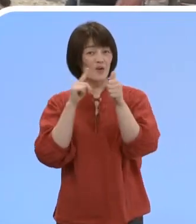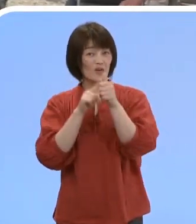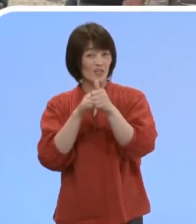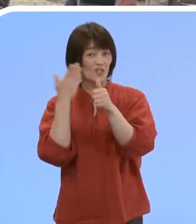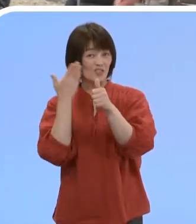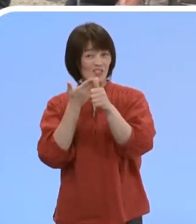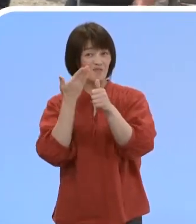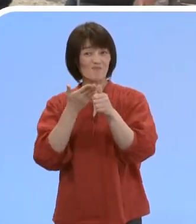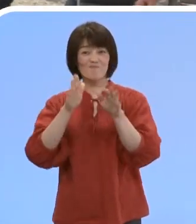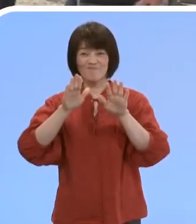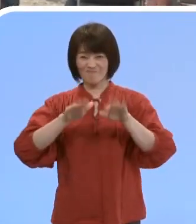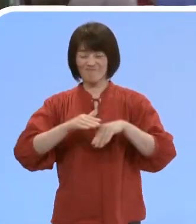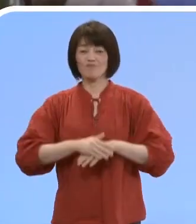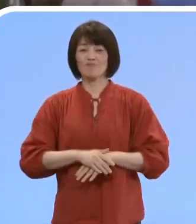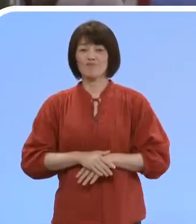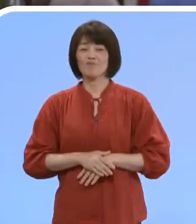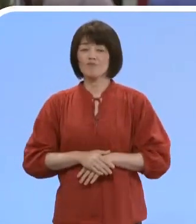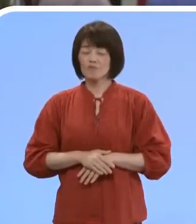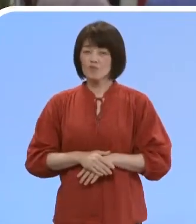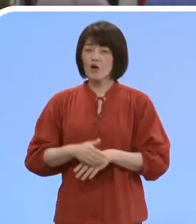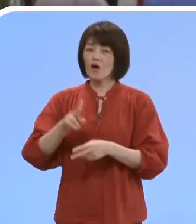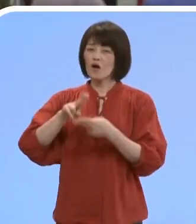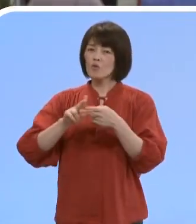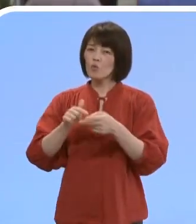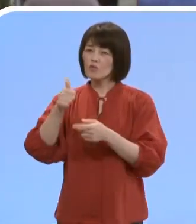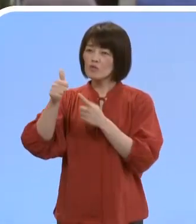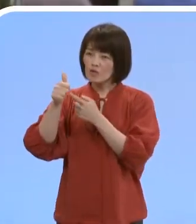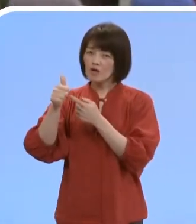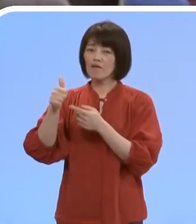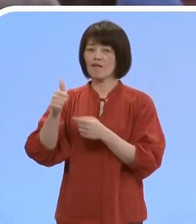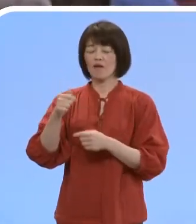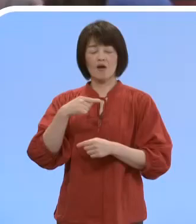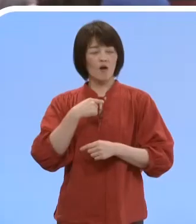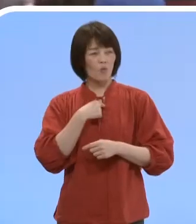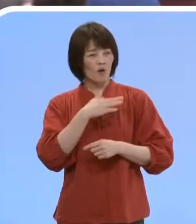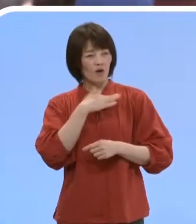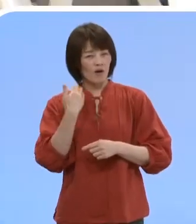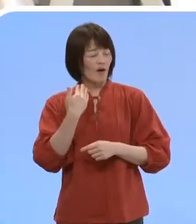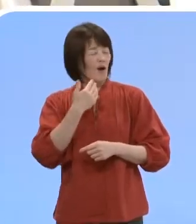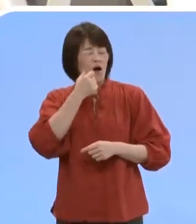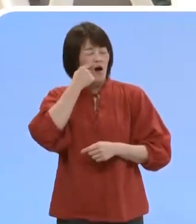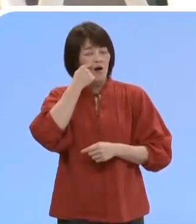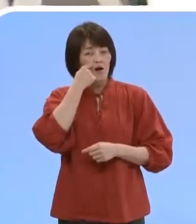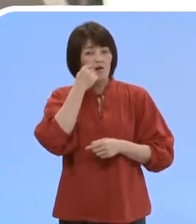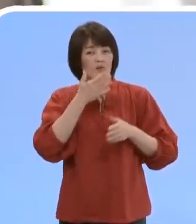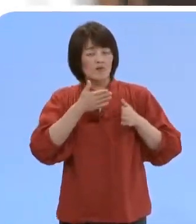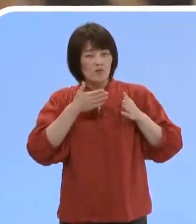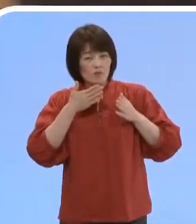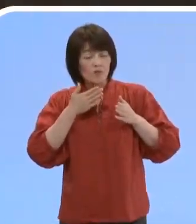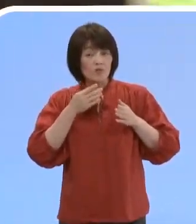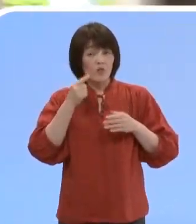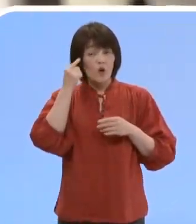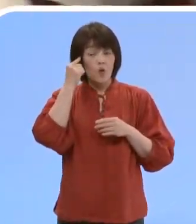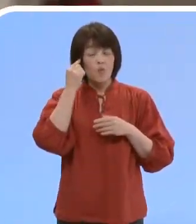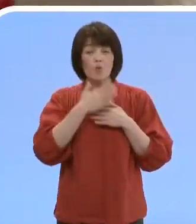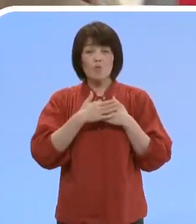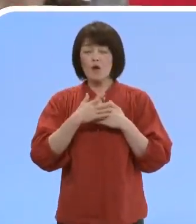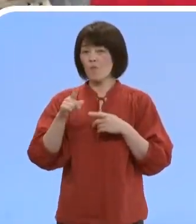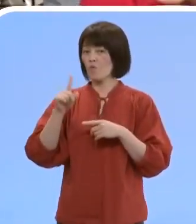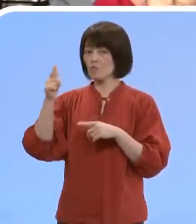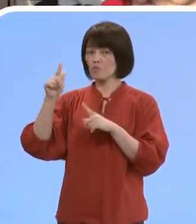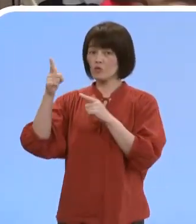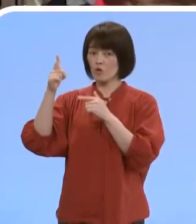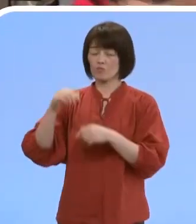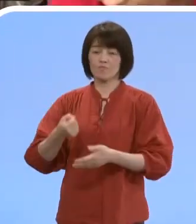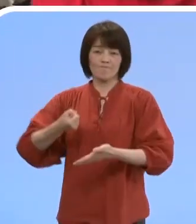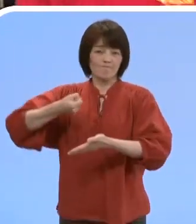。 我々が何ぼ考えてもそれはできひんやろという引っ込み思案になる部分がいややろうやっていう